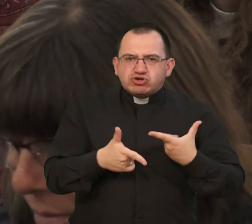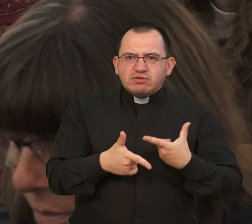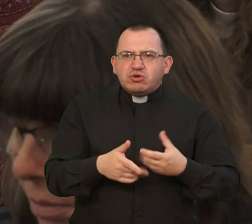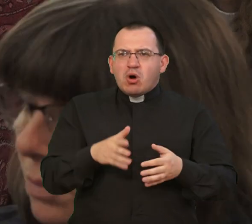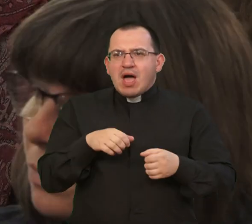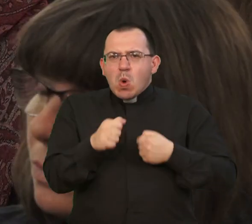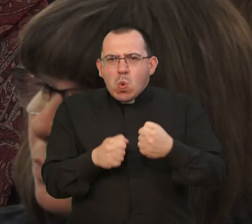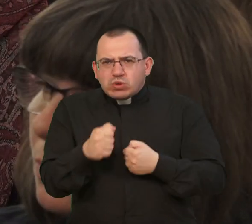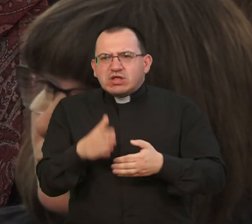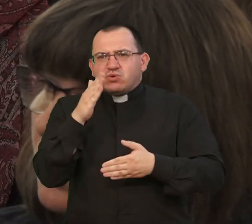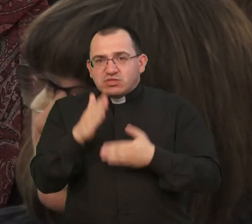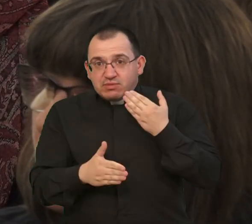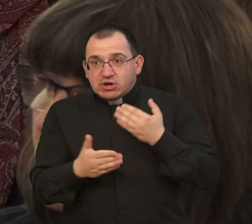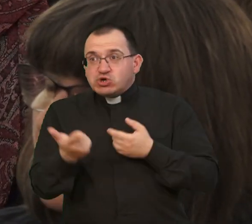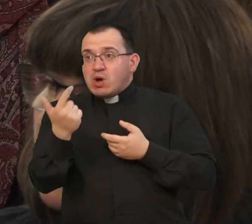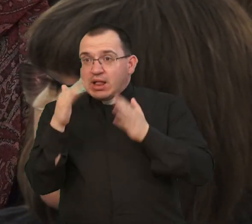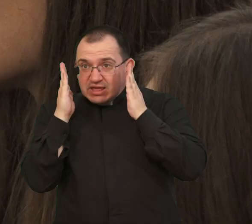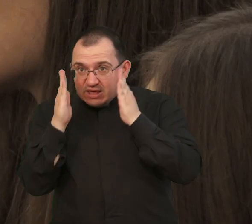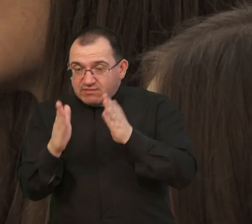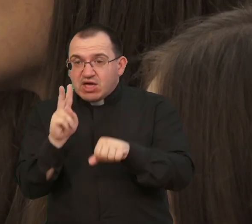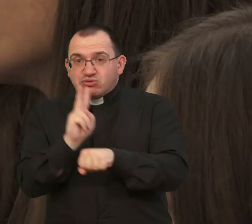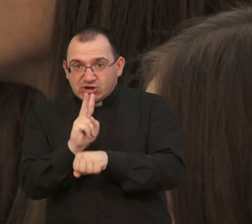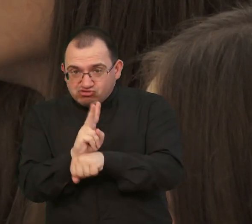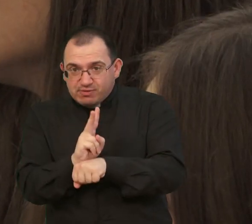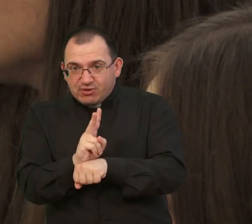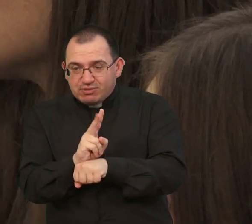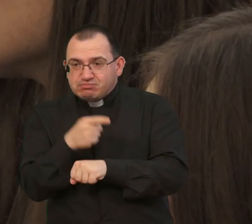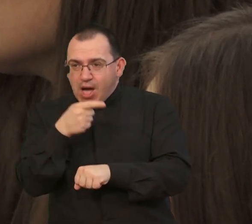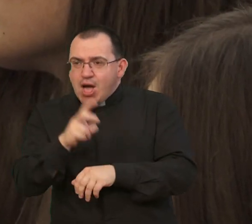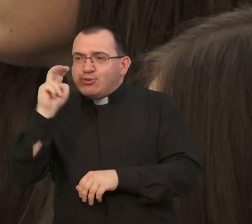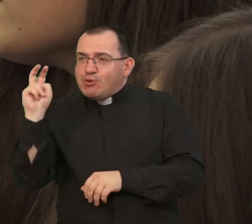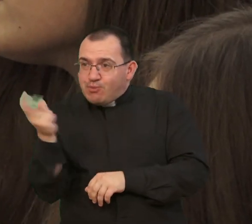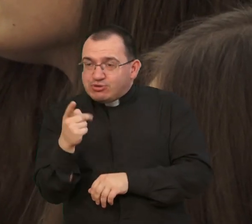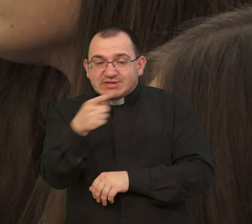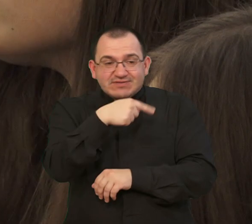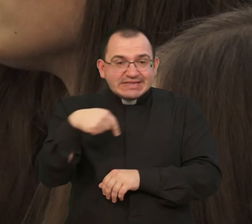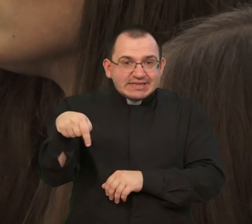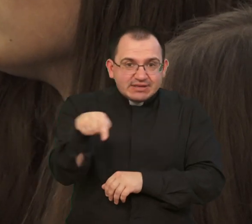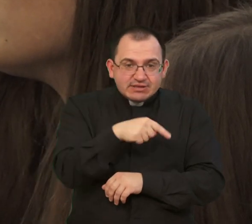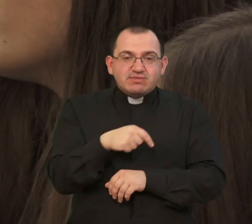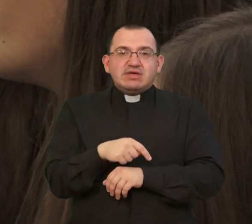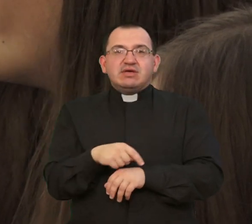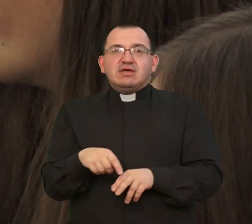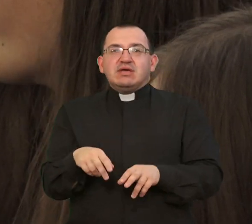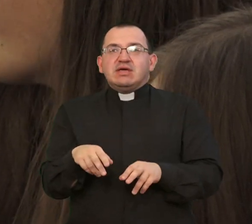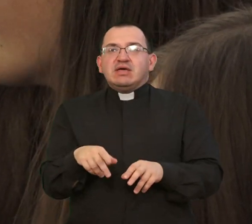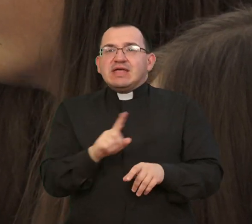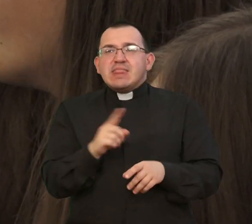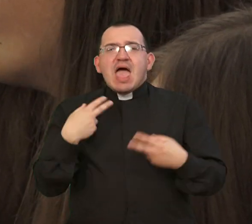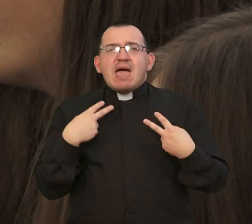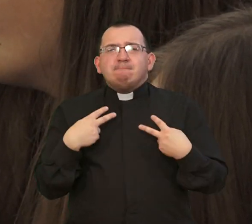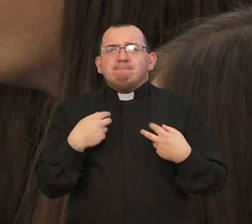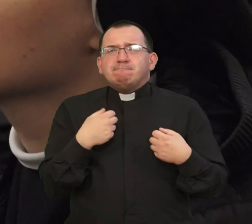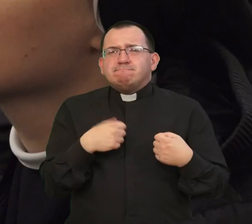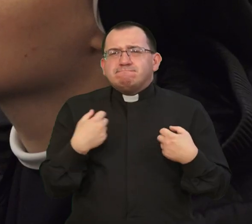trku završio, vjeru sačuvao. Poziv je to svima nama, rekao je velečasni Domitar, da se ne bojimo